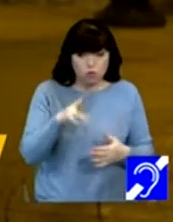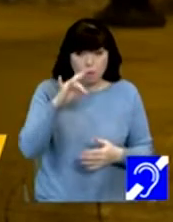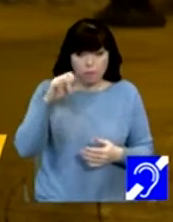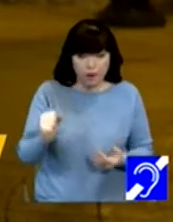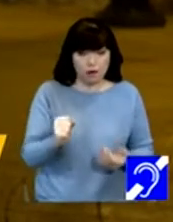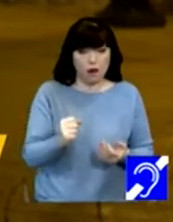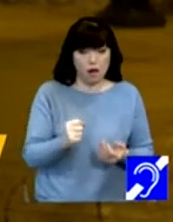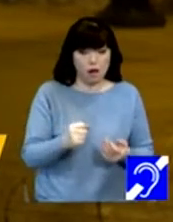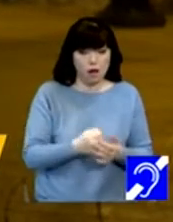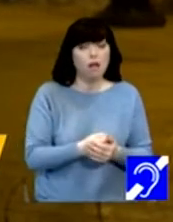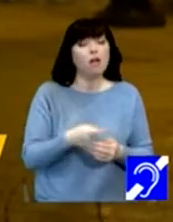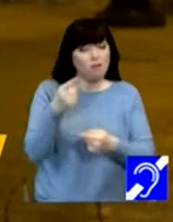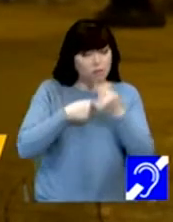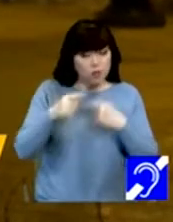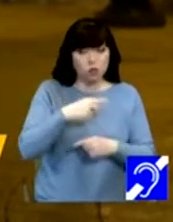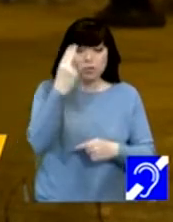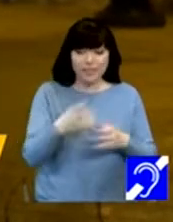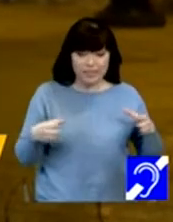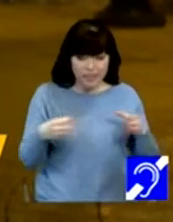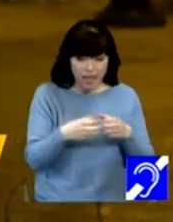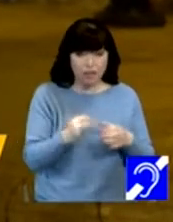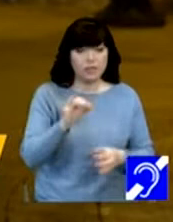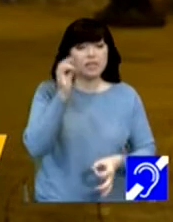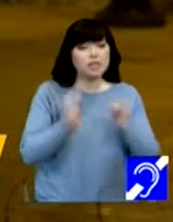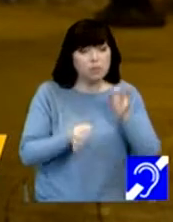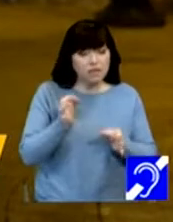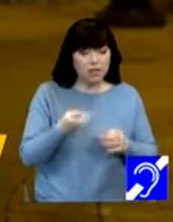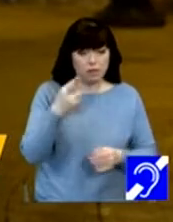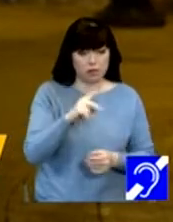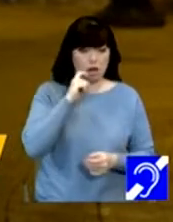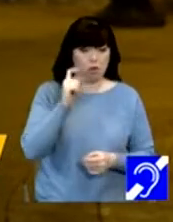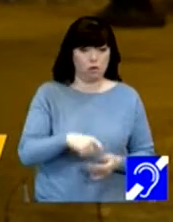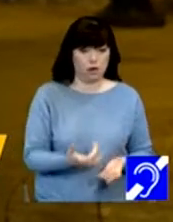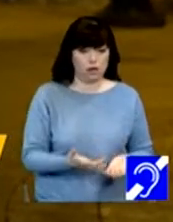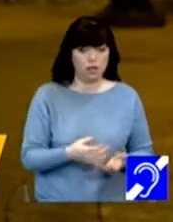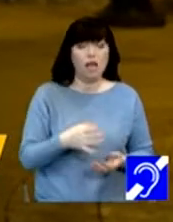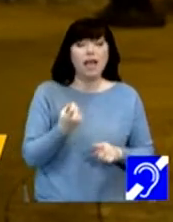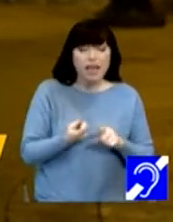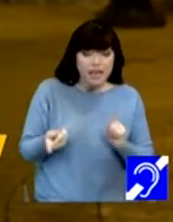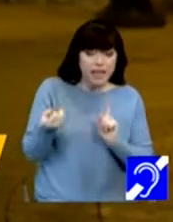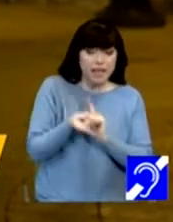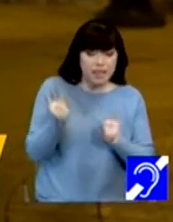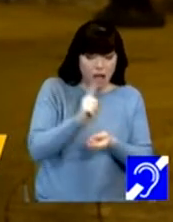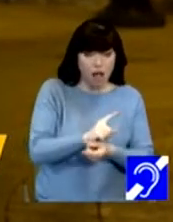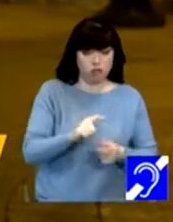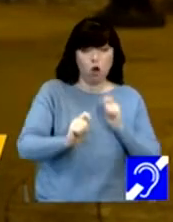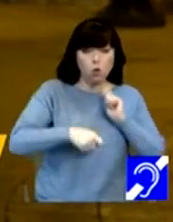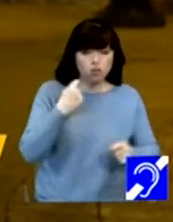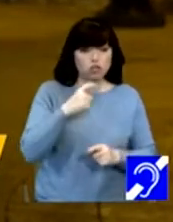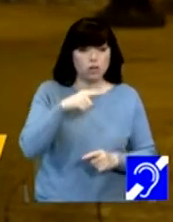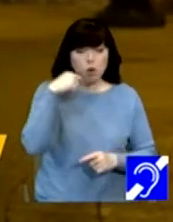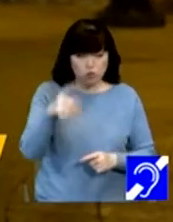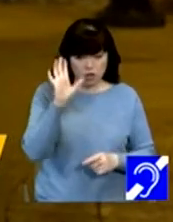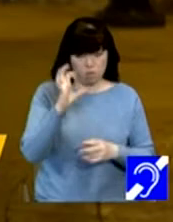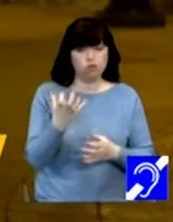відновлювати територіальну цілісність і справедливість для України. Інакше втрати Росії будуть такими, що вам не вистачить і